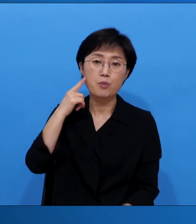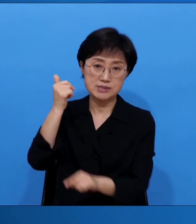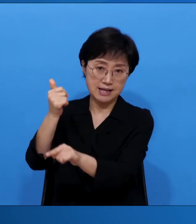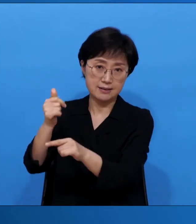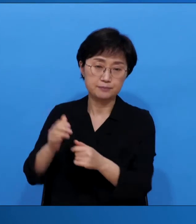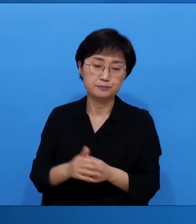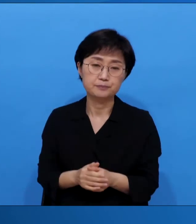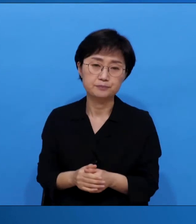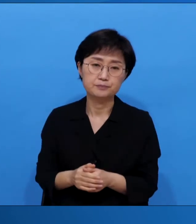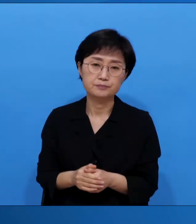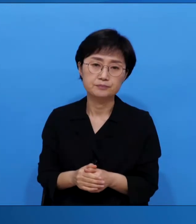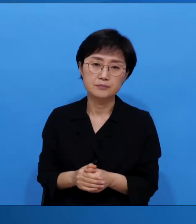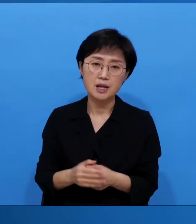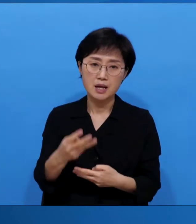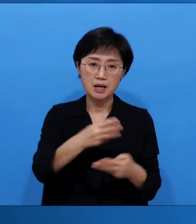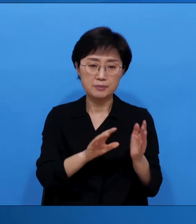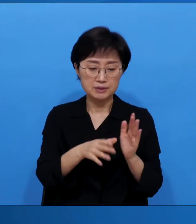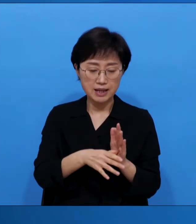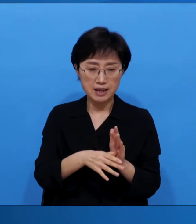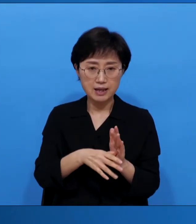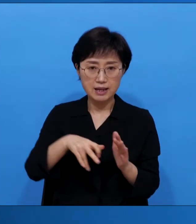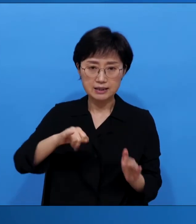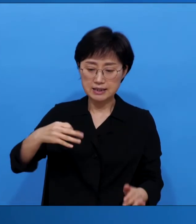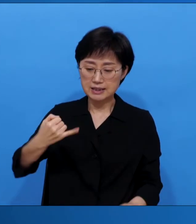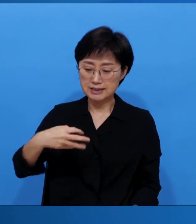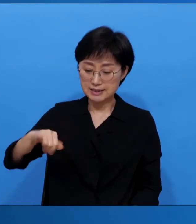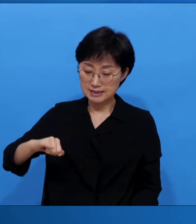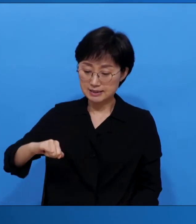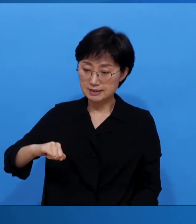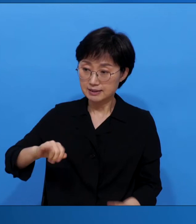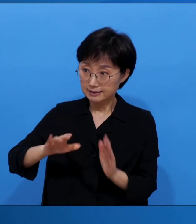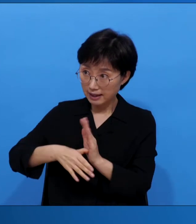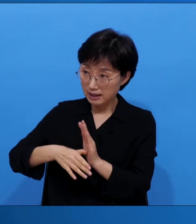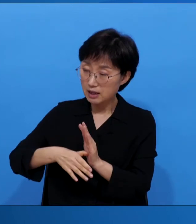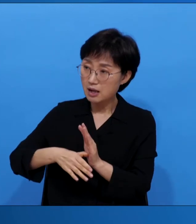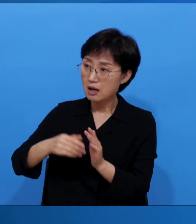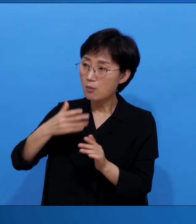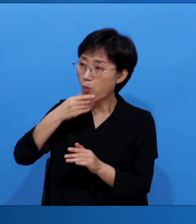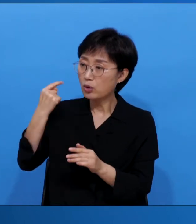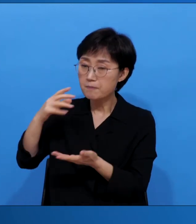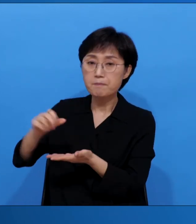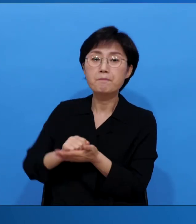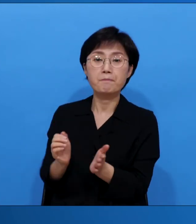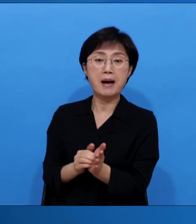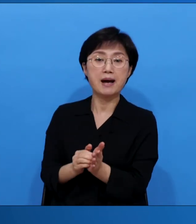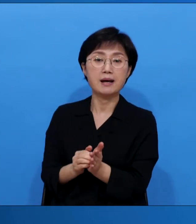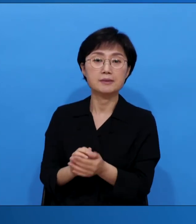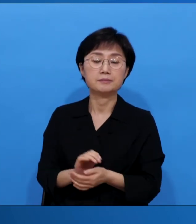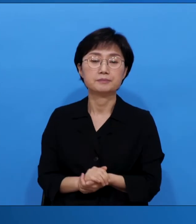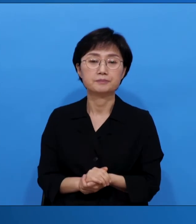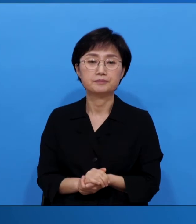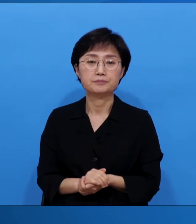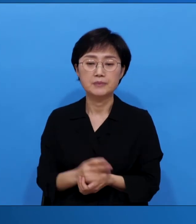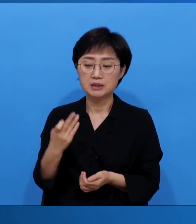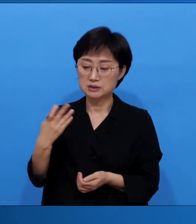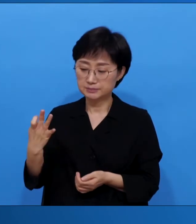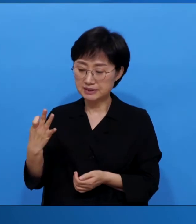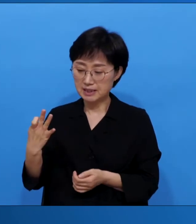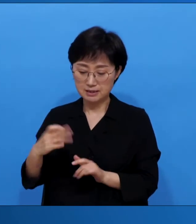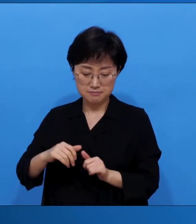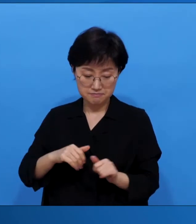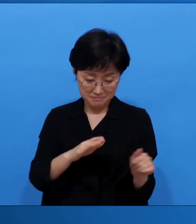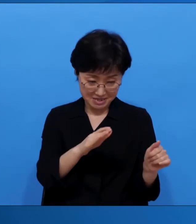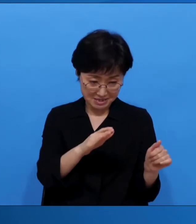전도사님은 랩넌트 때 키르기즈스탄에서 구원을 받은 후 2014년 조지아로 파송받으셨습니다. 선교사님은